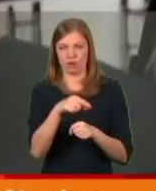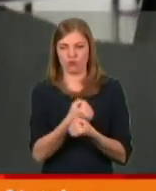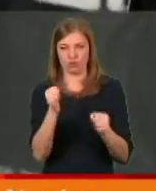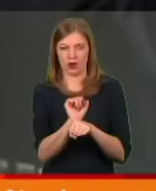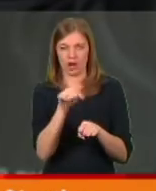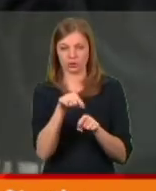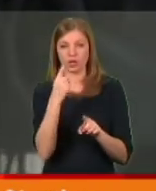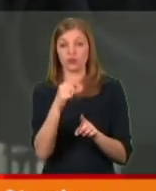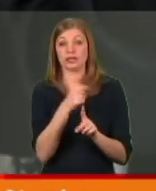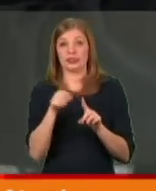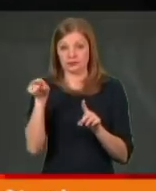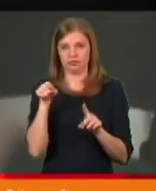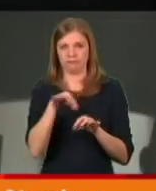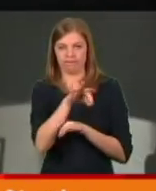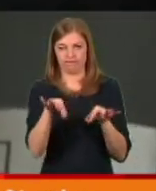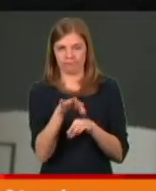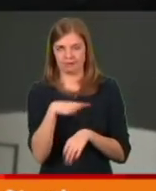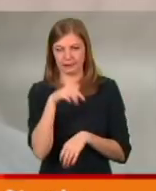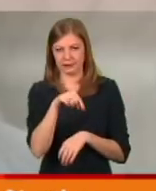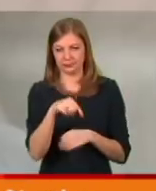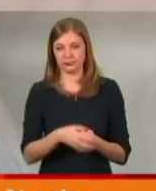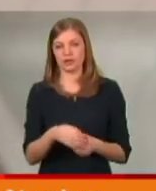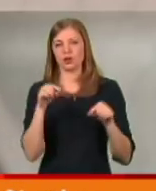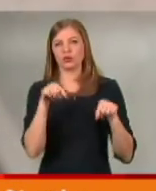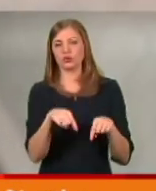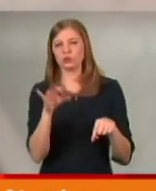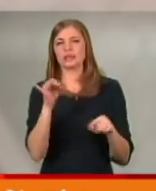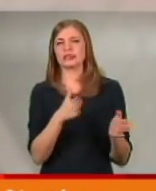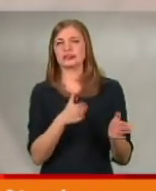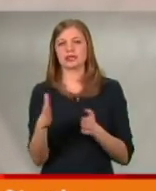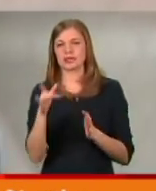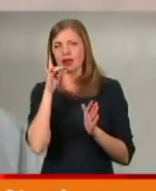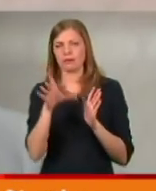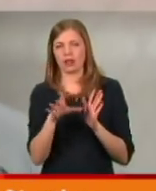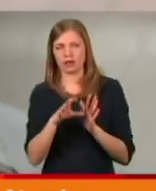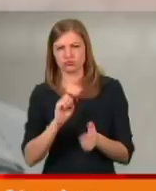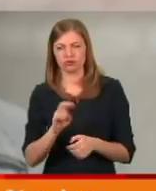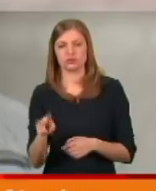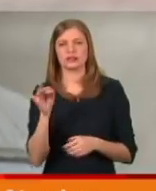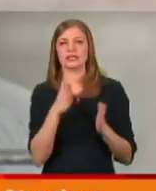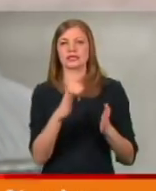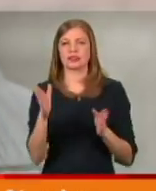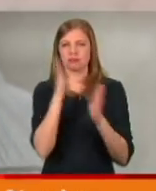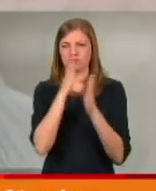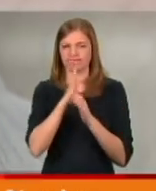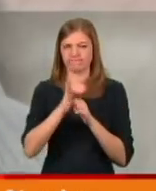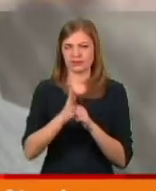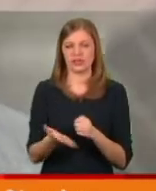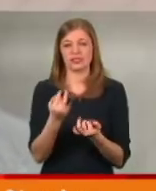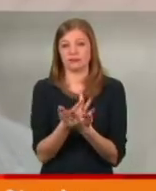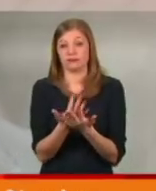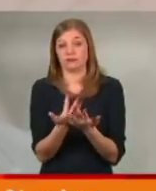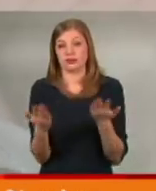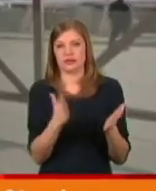І він – один із тих, хто її проєктував. Тут і системи електропостачання, системи вентиляції,